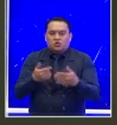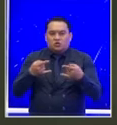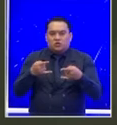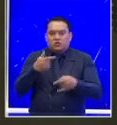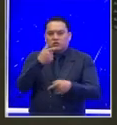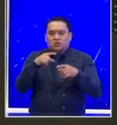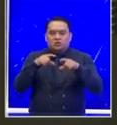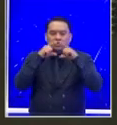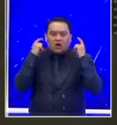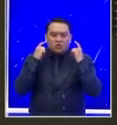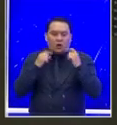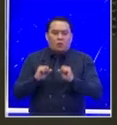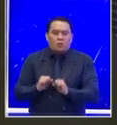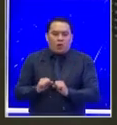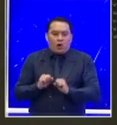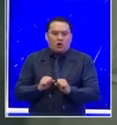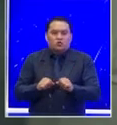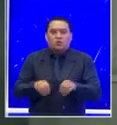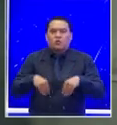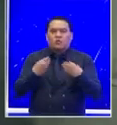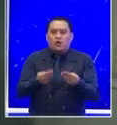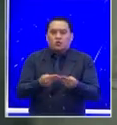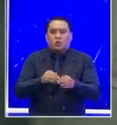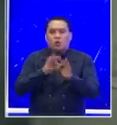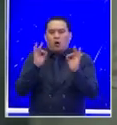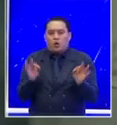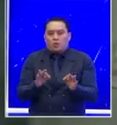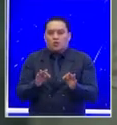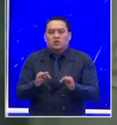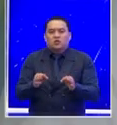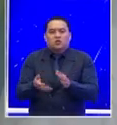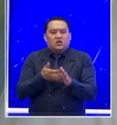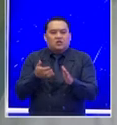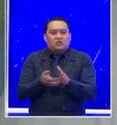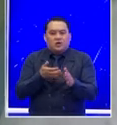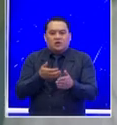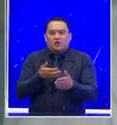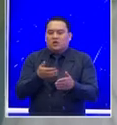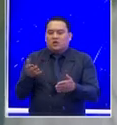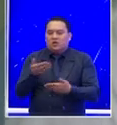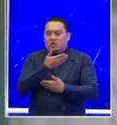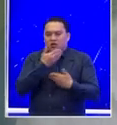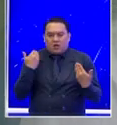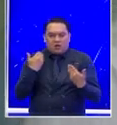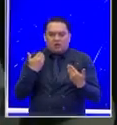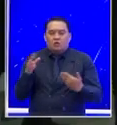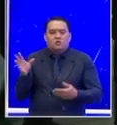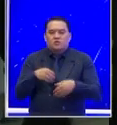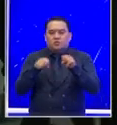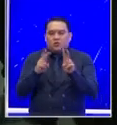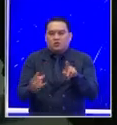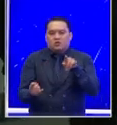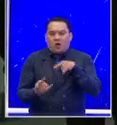и антисептики выделяются в полном объеме. Дефицита защитных средств нет, в том числе и спецодежды для